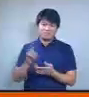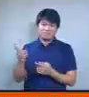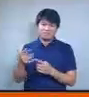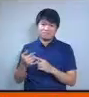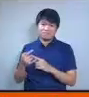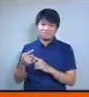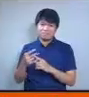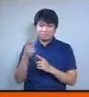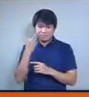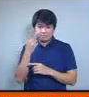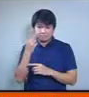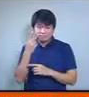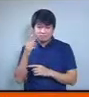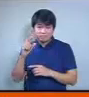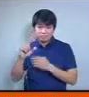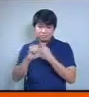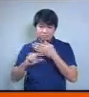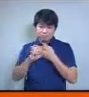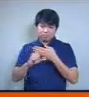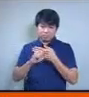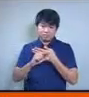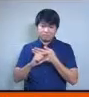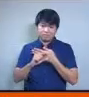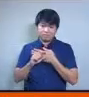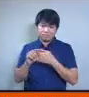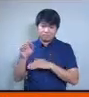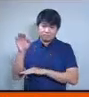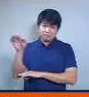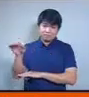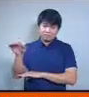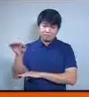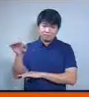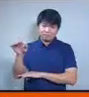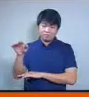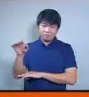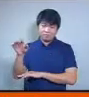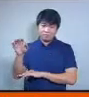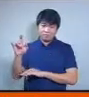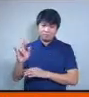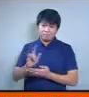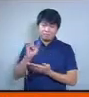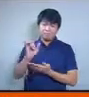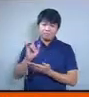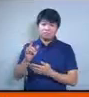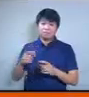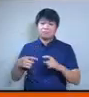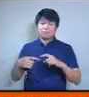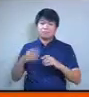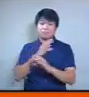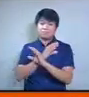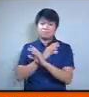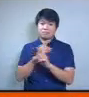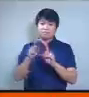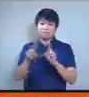Nagtingin ako sa Google kasi nakita namin yung panghapon na flight yung cancel, yung pangumaga hindi. Kaya